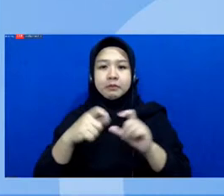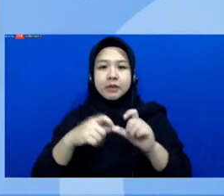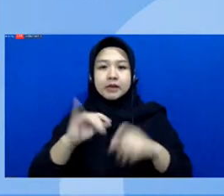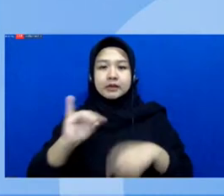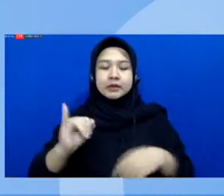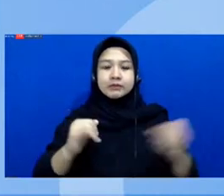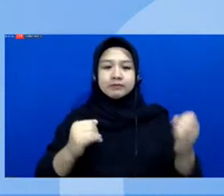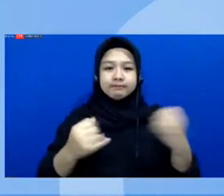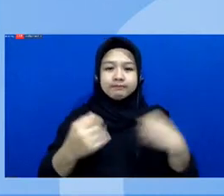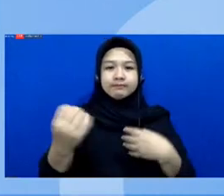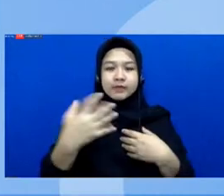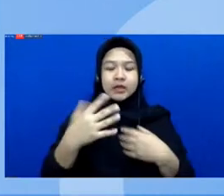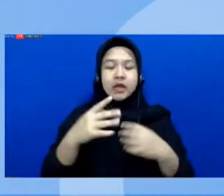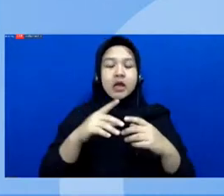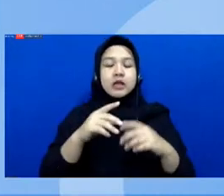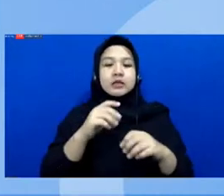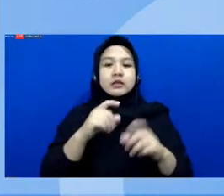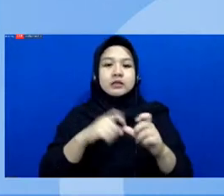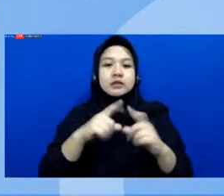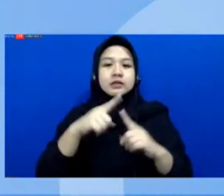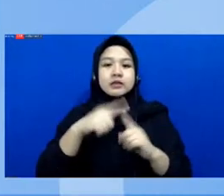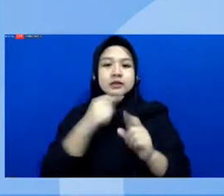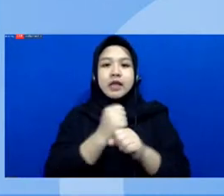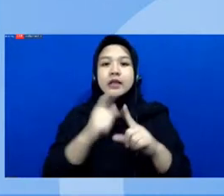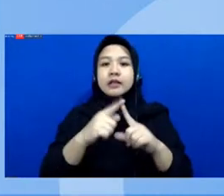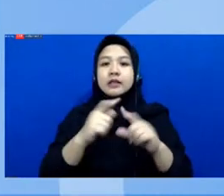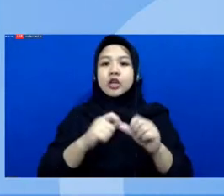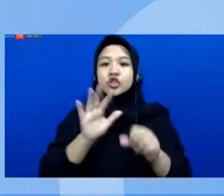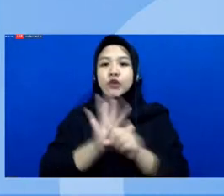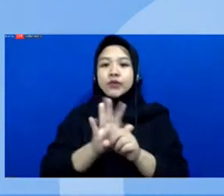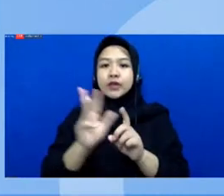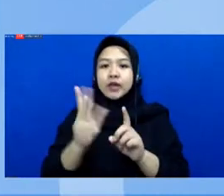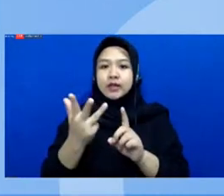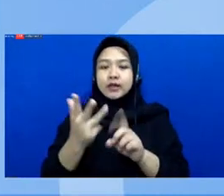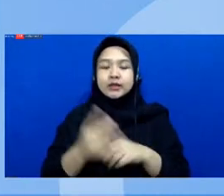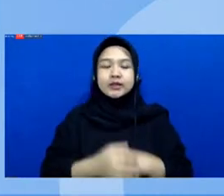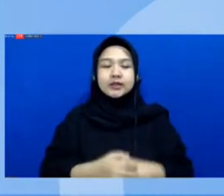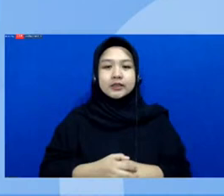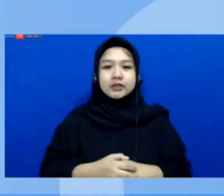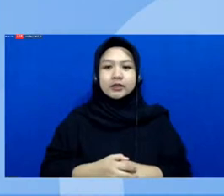Satgas COVID-19. Langsung saja, kami tadi